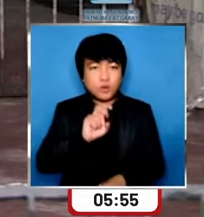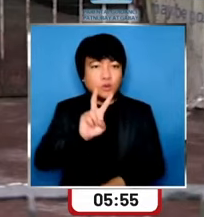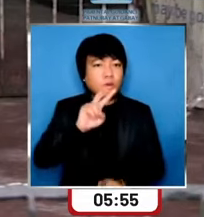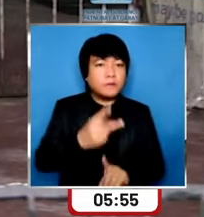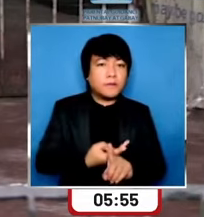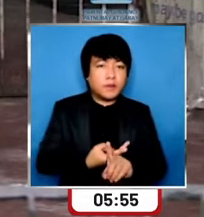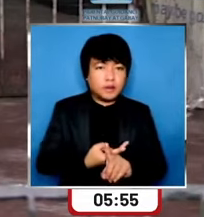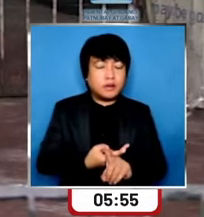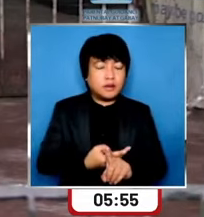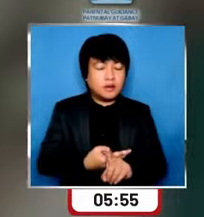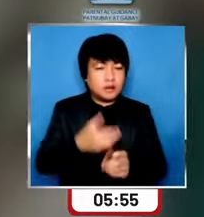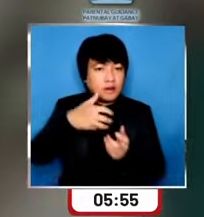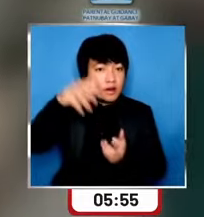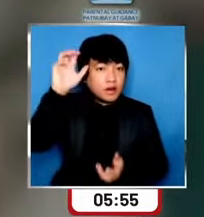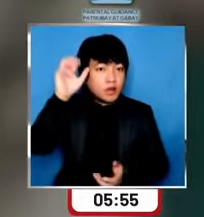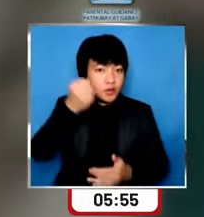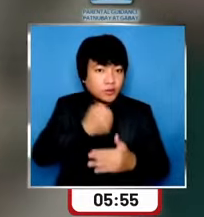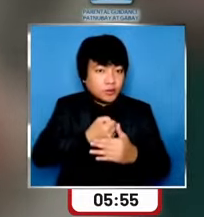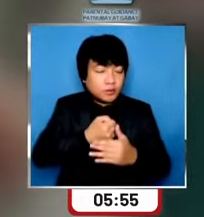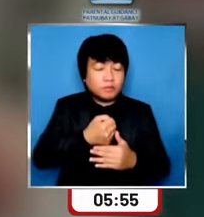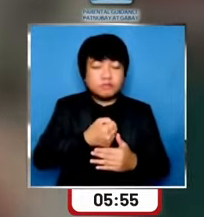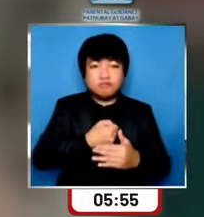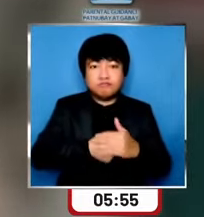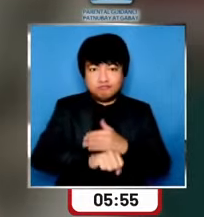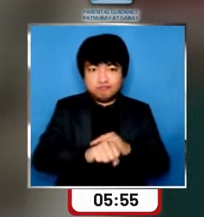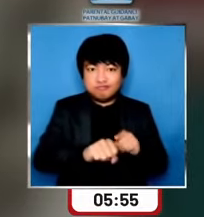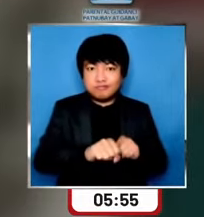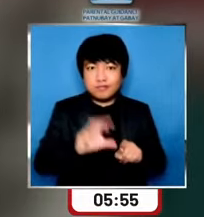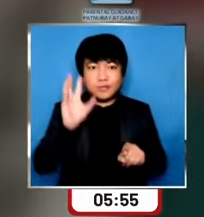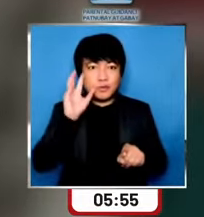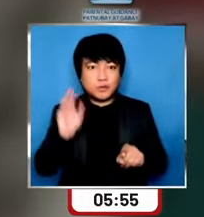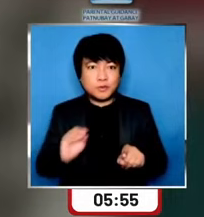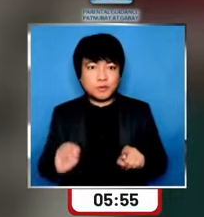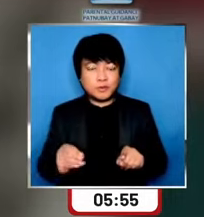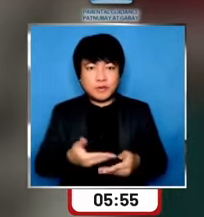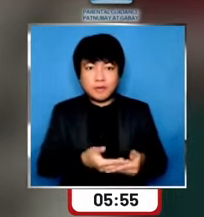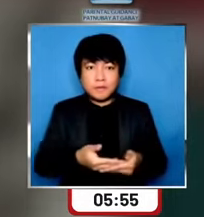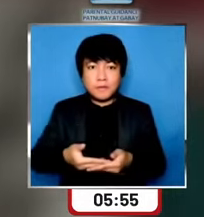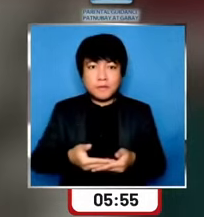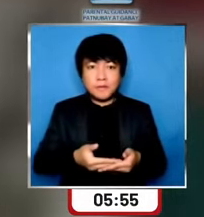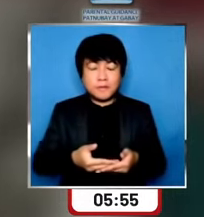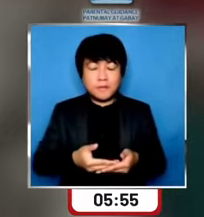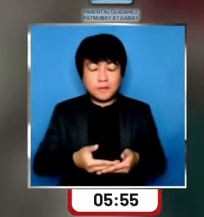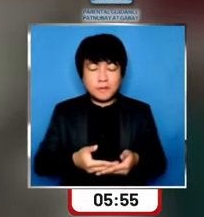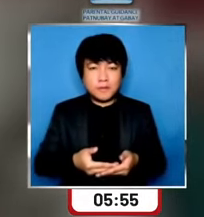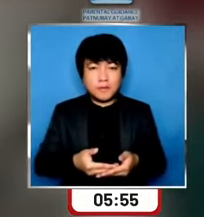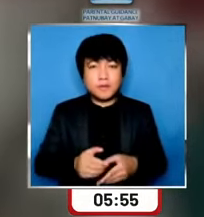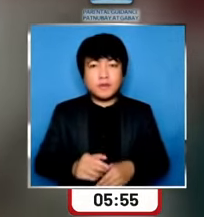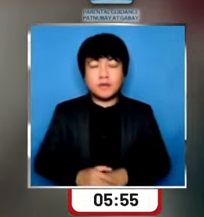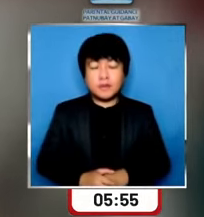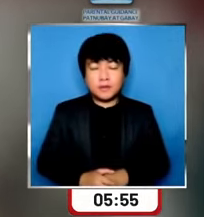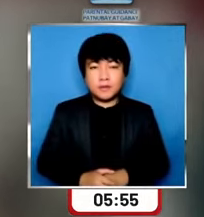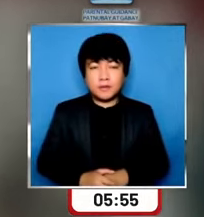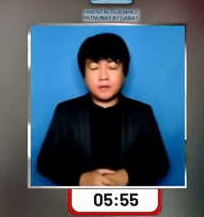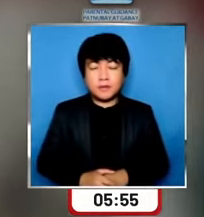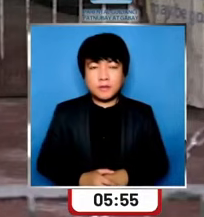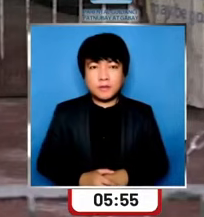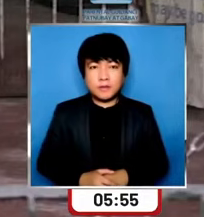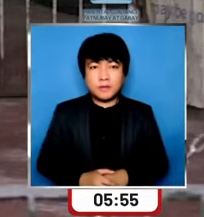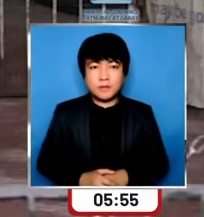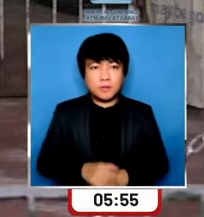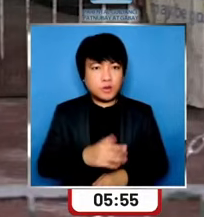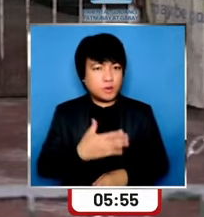ibalita sa inyo na nanganak po ng miracle baby ang amin mga leon dito ng pure